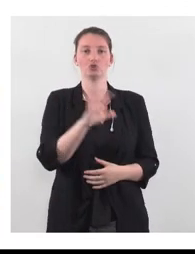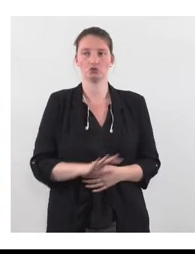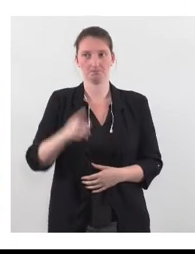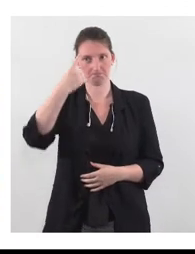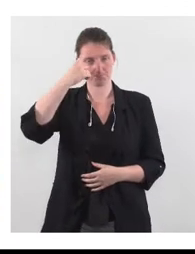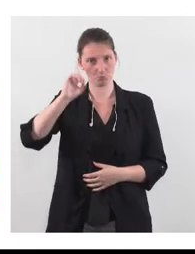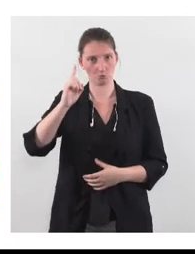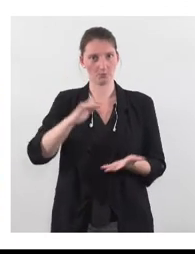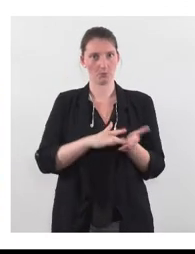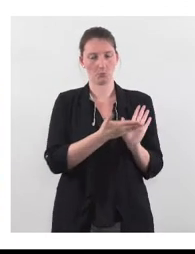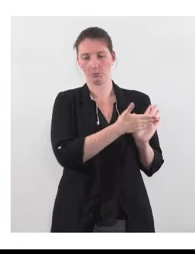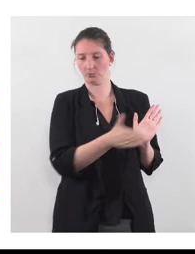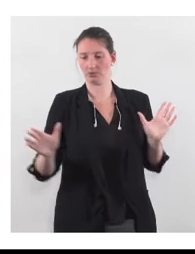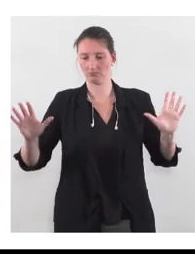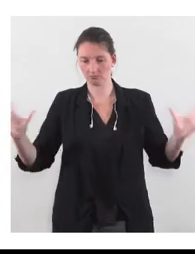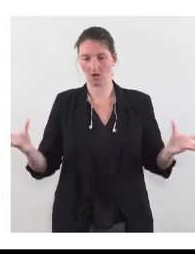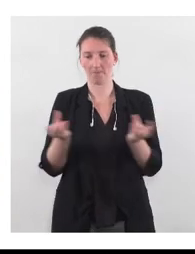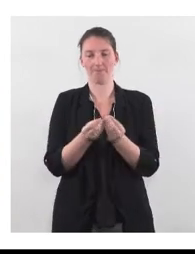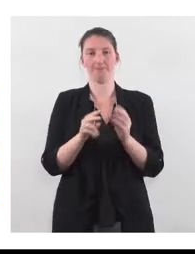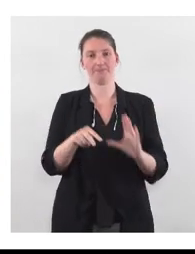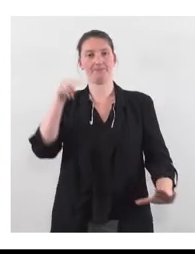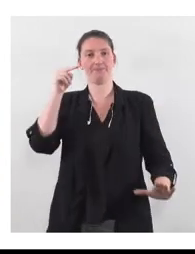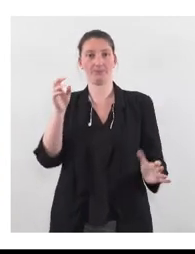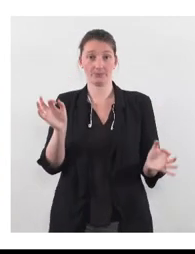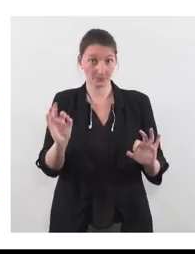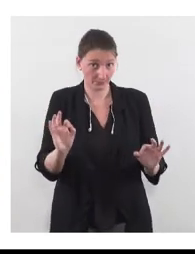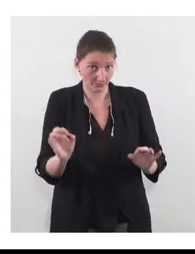européenne, comment on fait pour harmoniser au sein de tous les États,